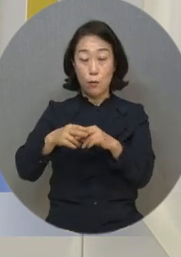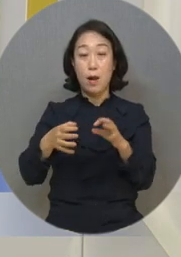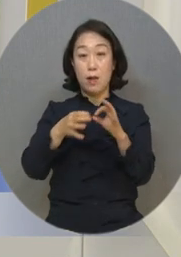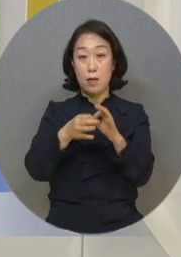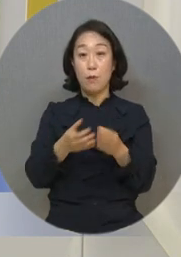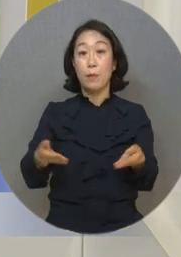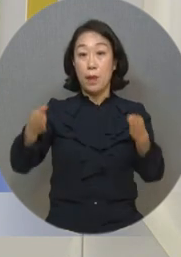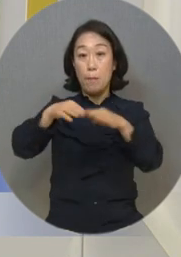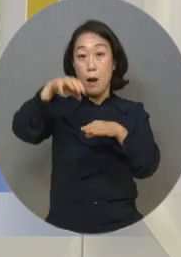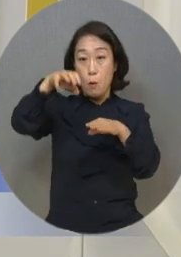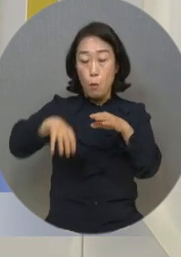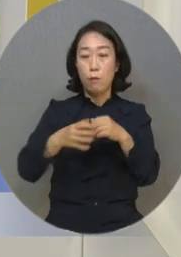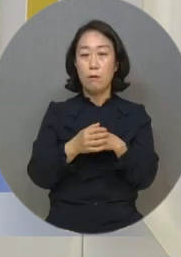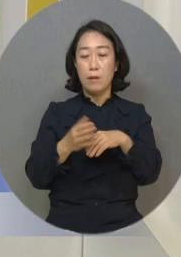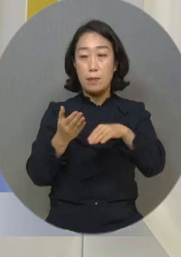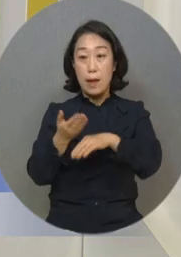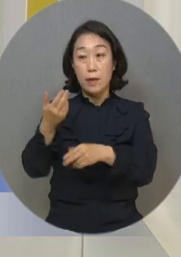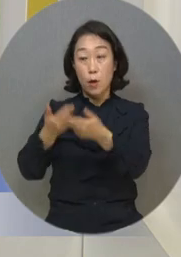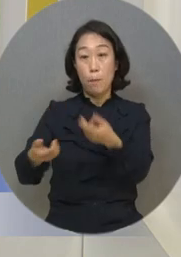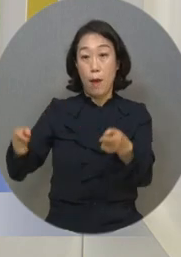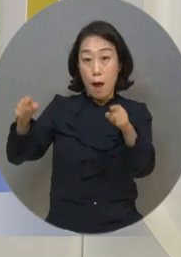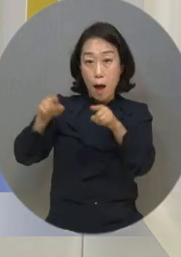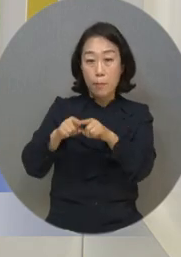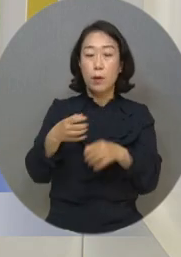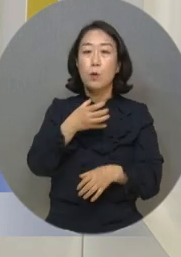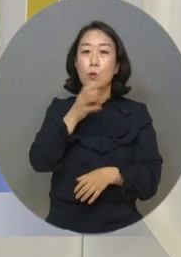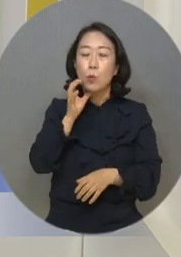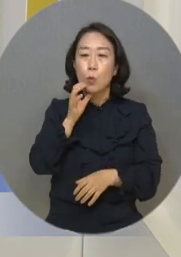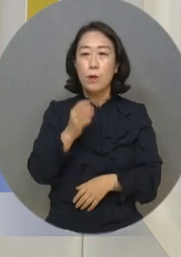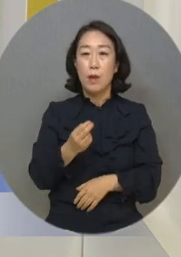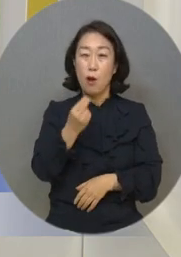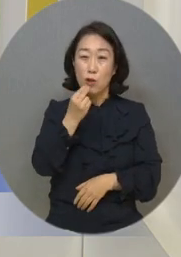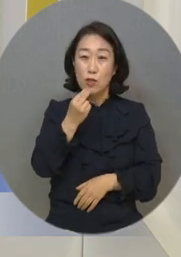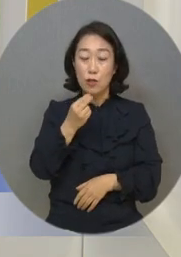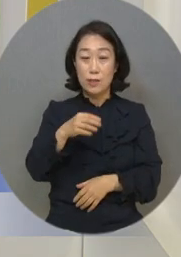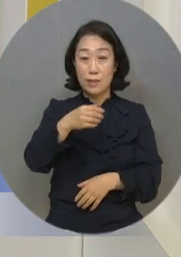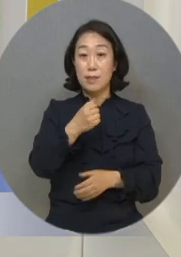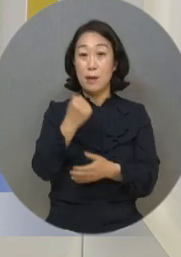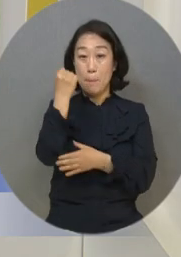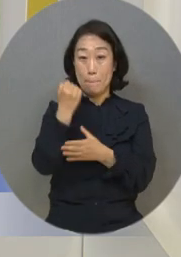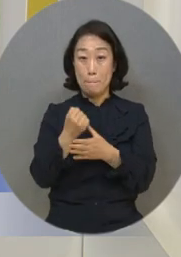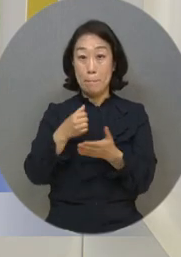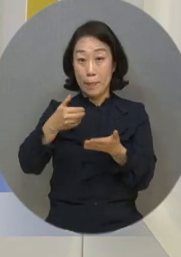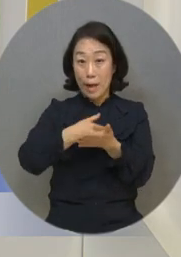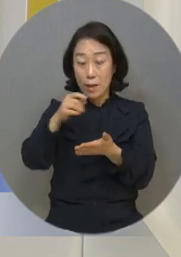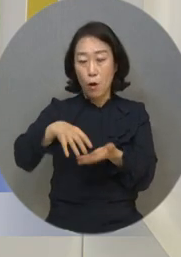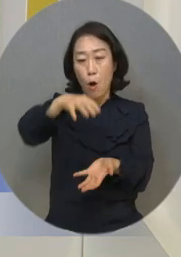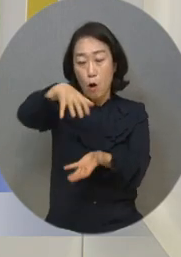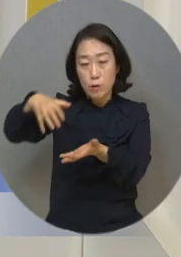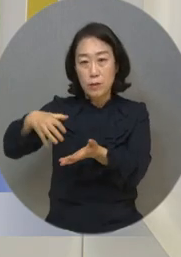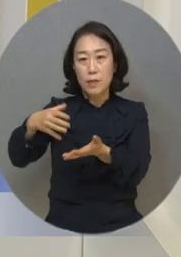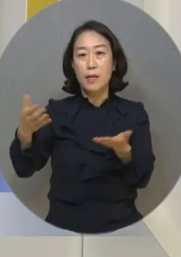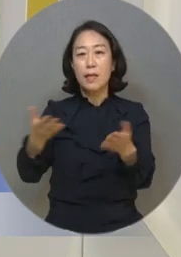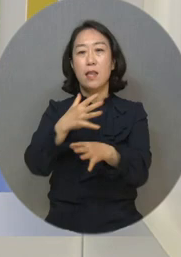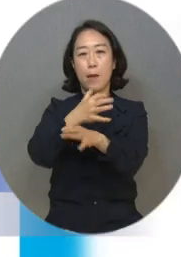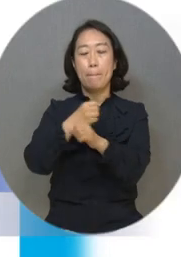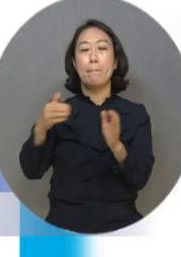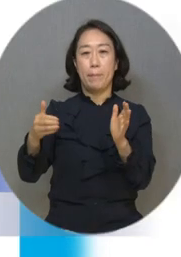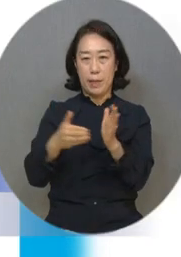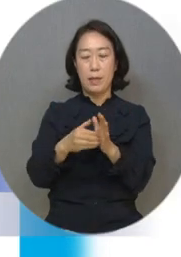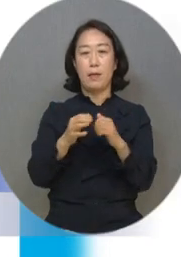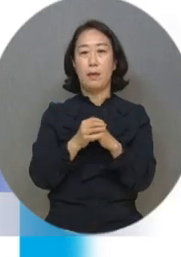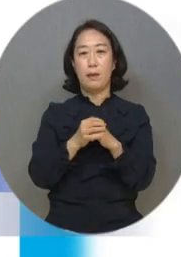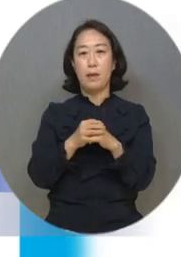한국전제 재활용 협회와 함께 시니어 폐 건전지 수거 활성화 시범사업 수행을 위한 업무 협약을 체결했습니다